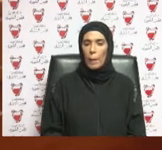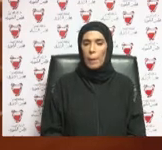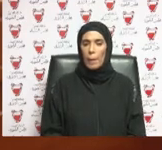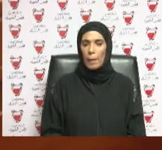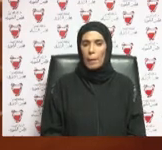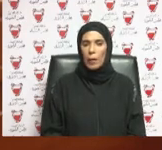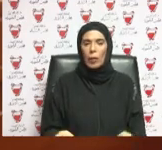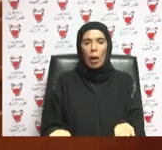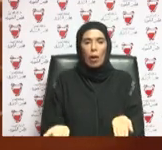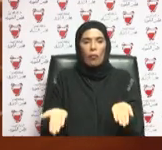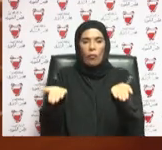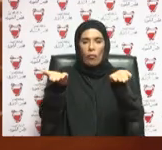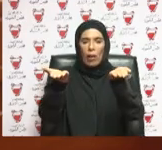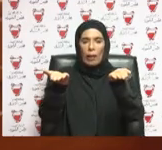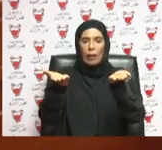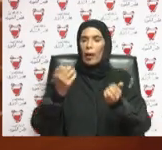لرفعة شأن مملكة البحرين.